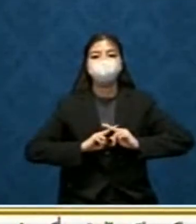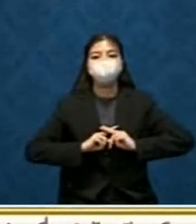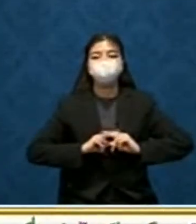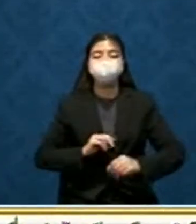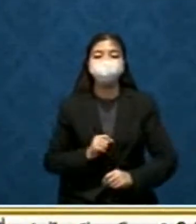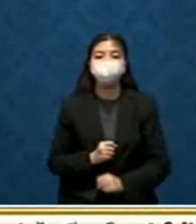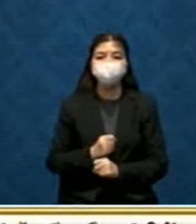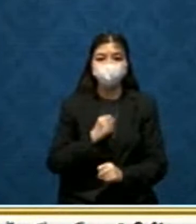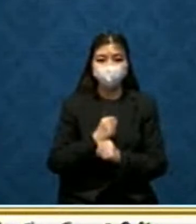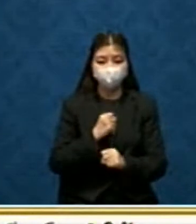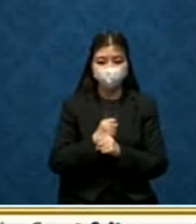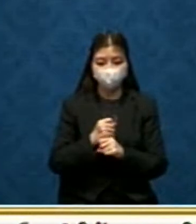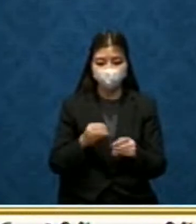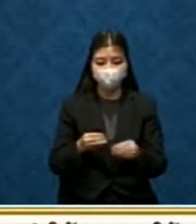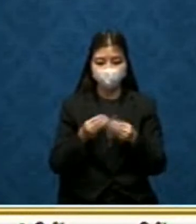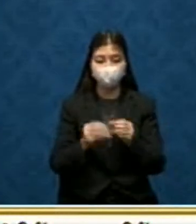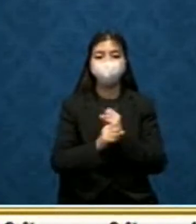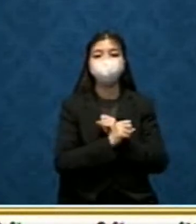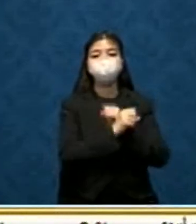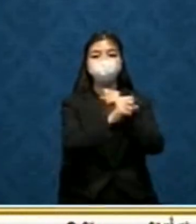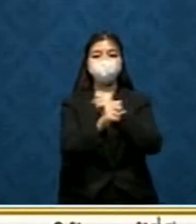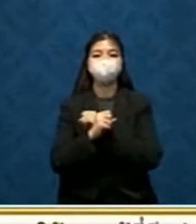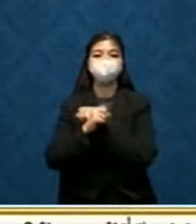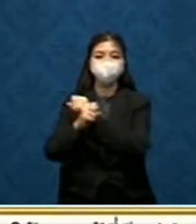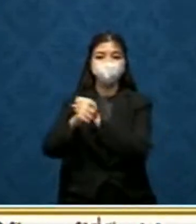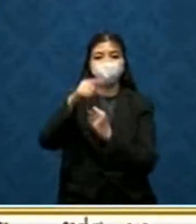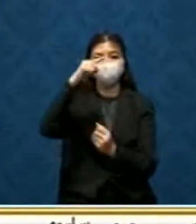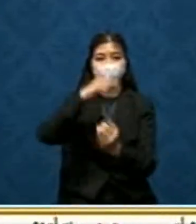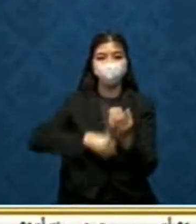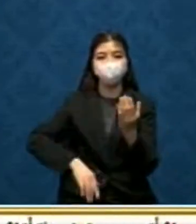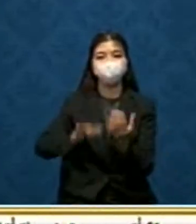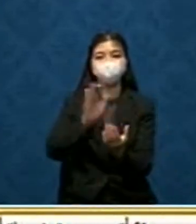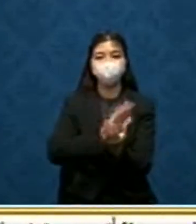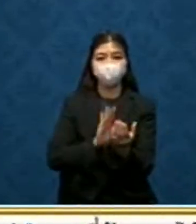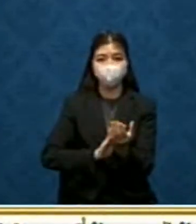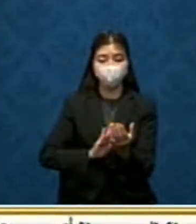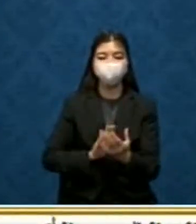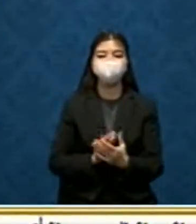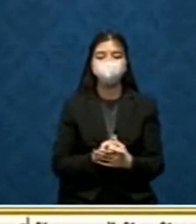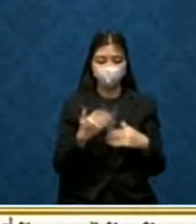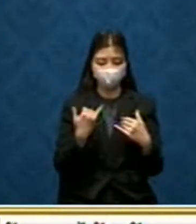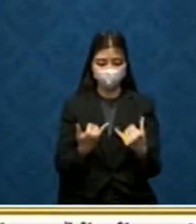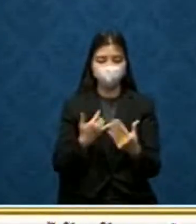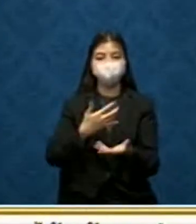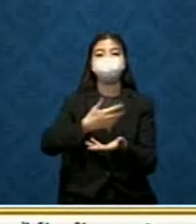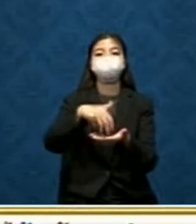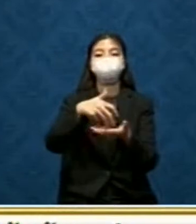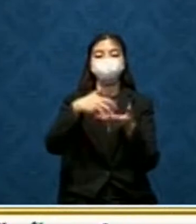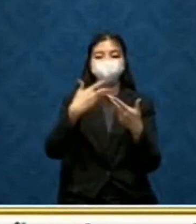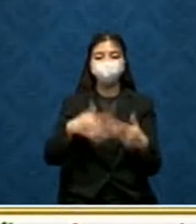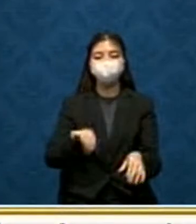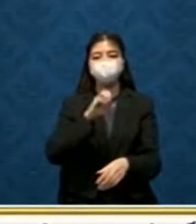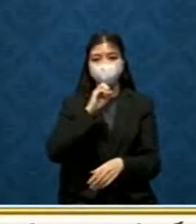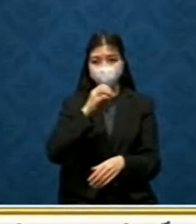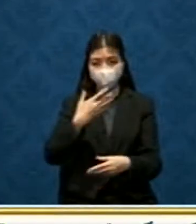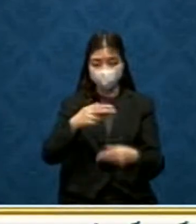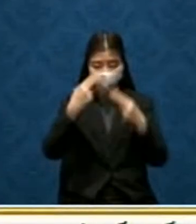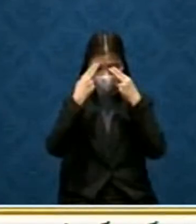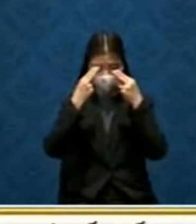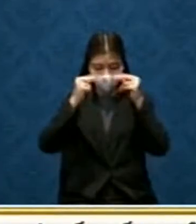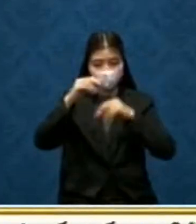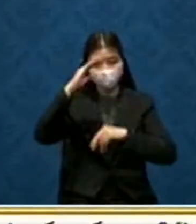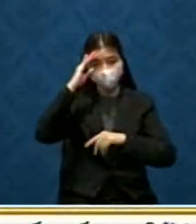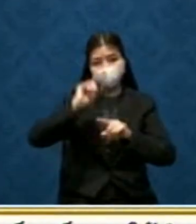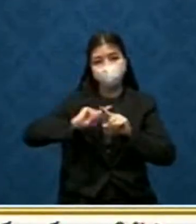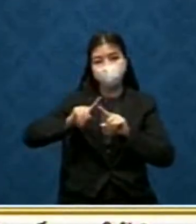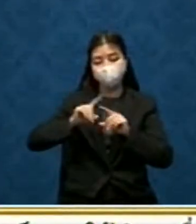และบอกวาจะรกษาคามปอดภายให้ประเทศผมบอกแลวาวันนี้รัฐบาลและนายกเป็นคนทำลความมนโค